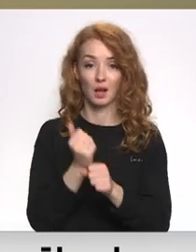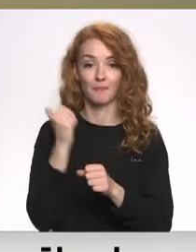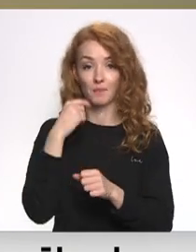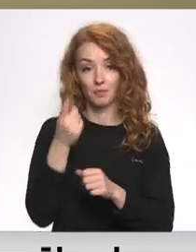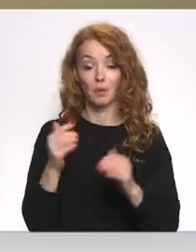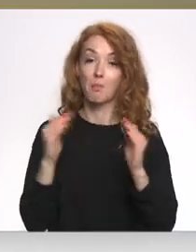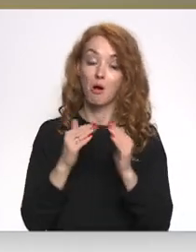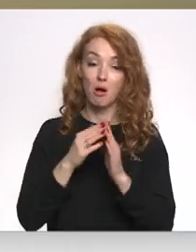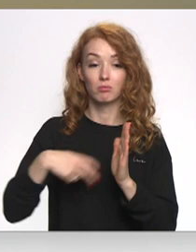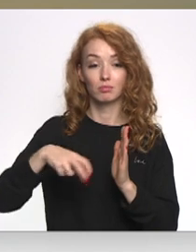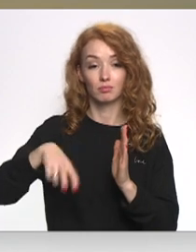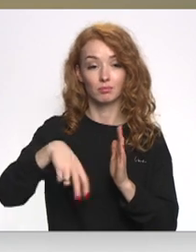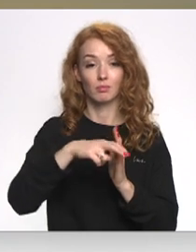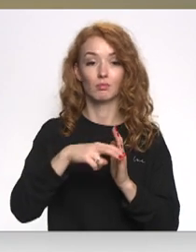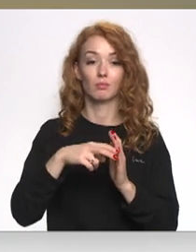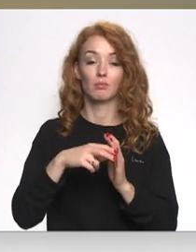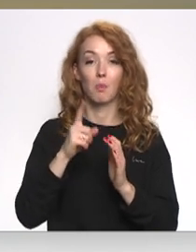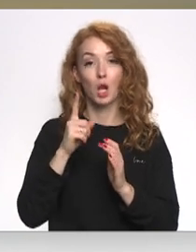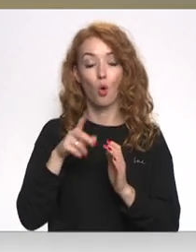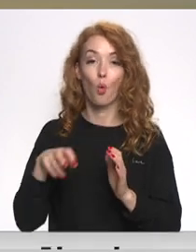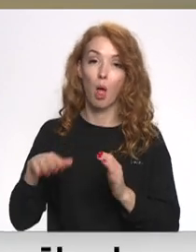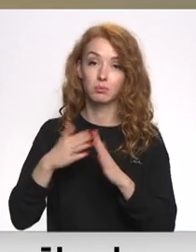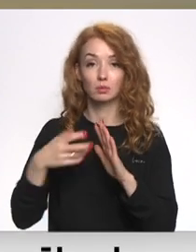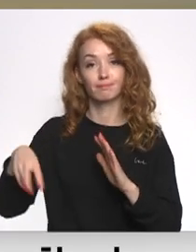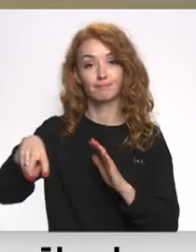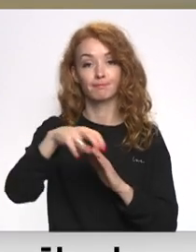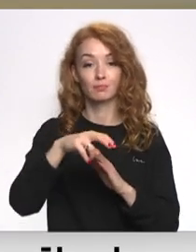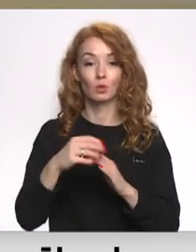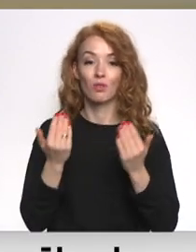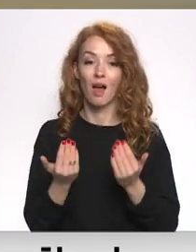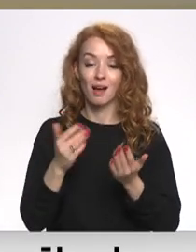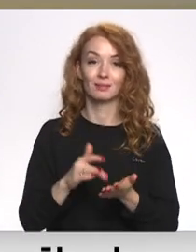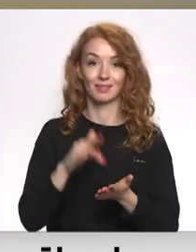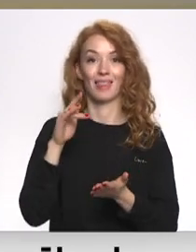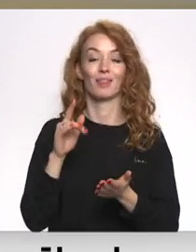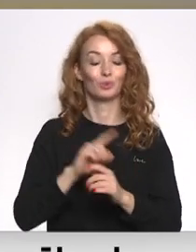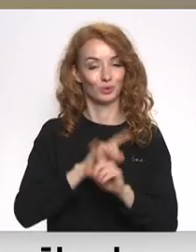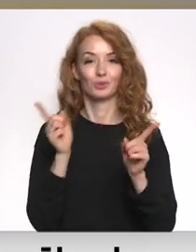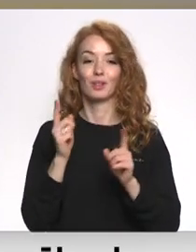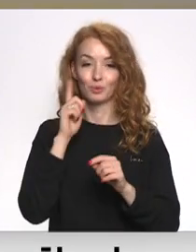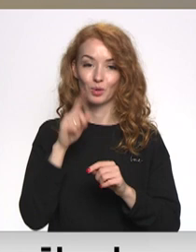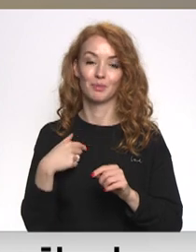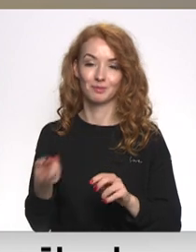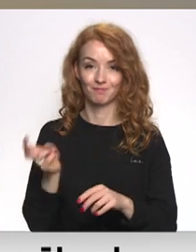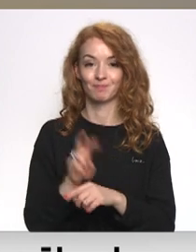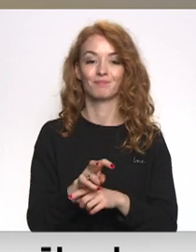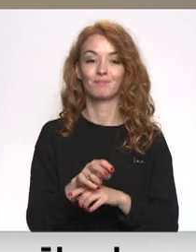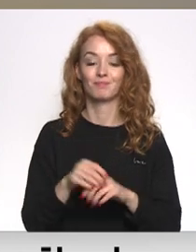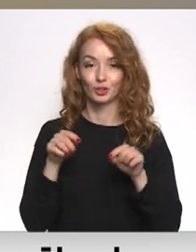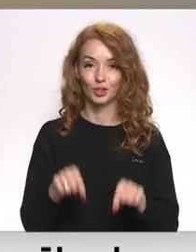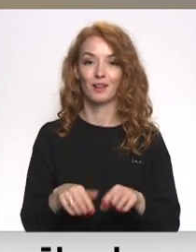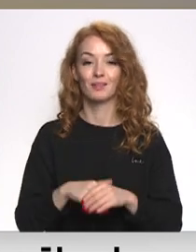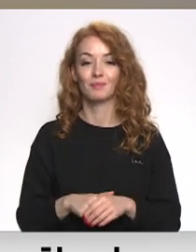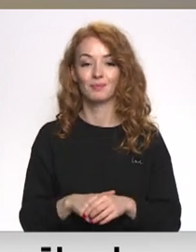mājām staigāju, pa Priekulu viss. Un tagad, kad centrs ir uzreiz, es to darīju. Pat nātu